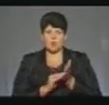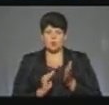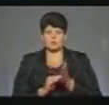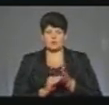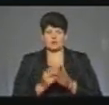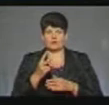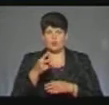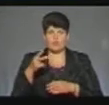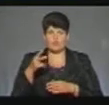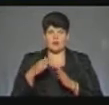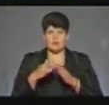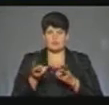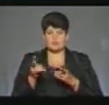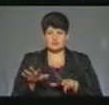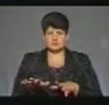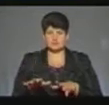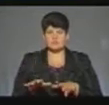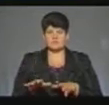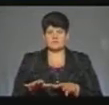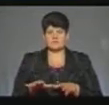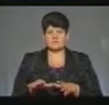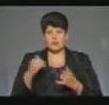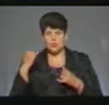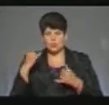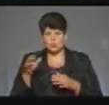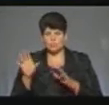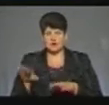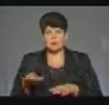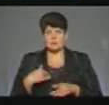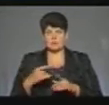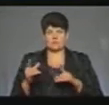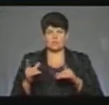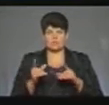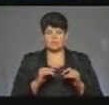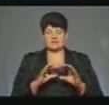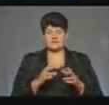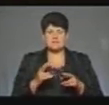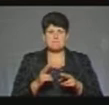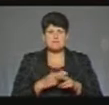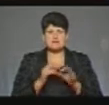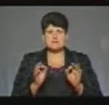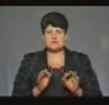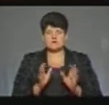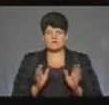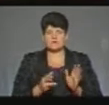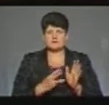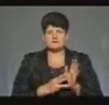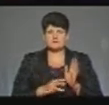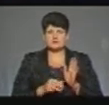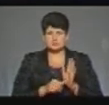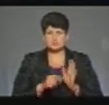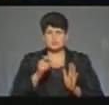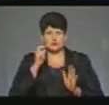хата лишилася, лишилася повна стайня худоби, а ми їхали у світ без нічого.